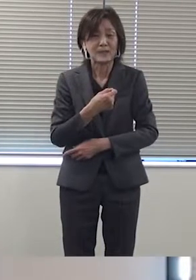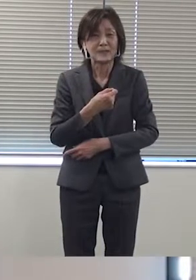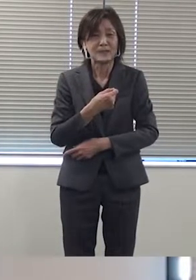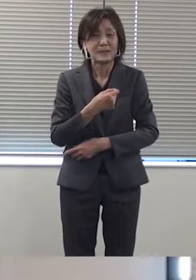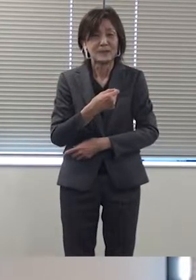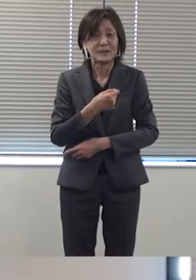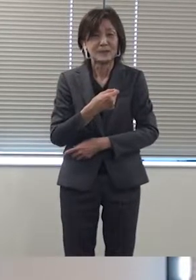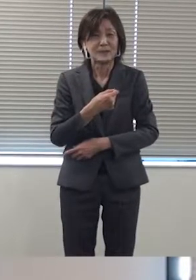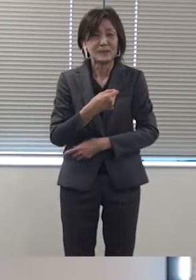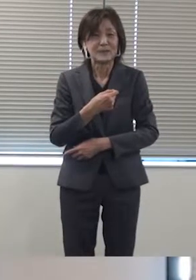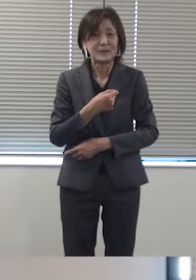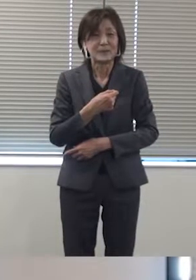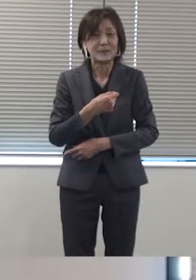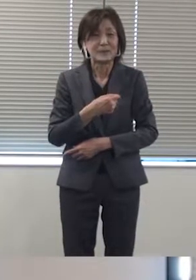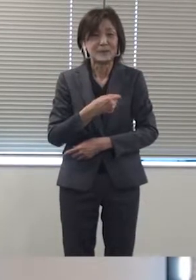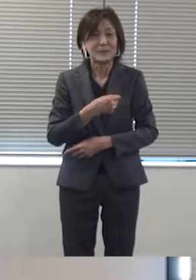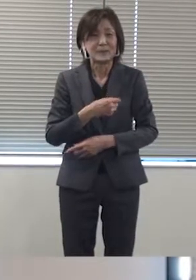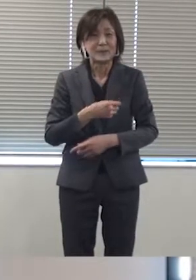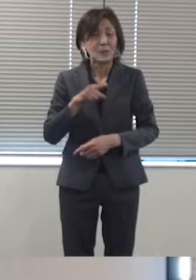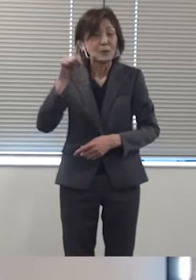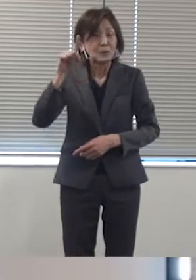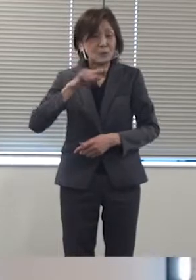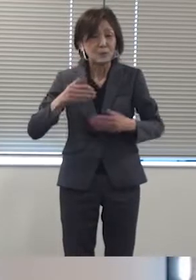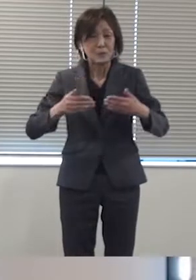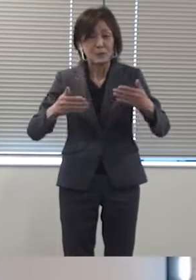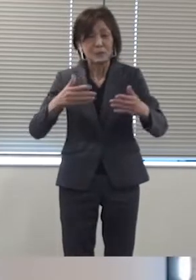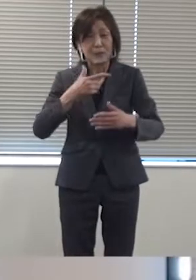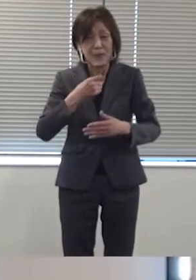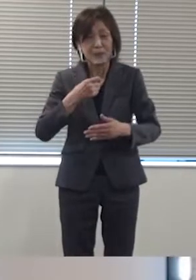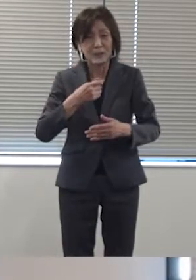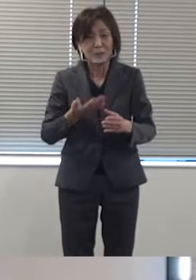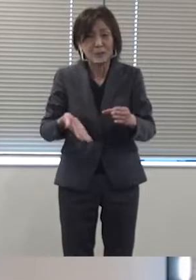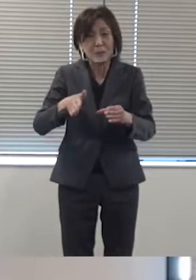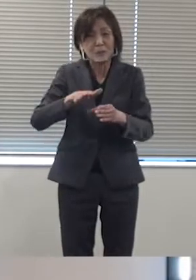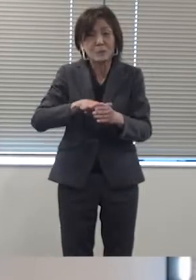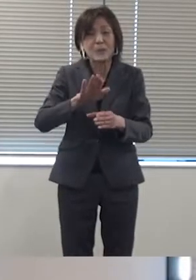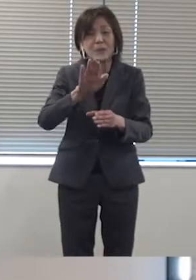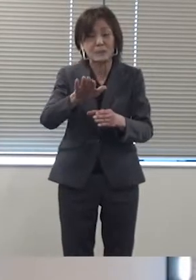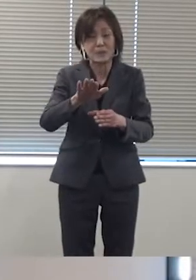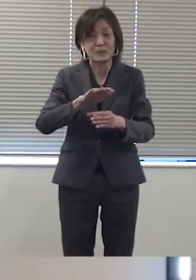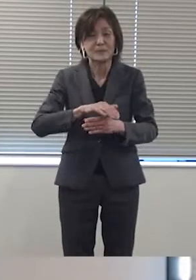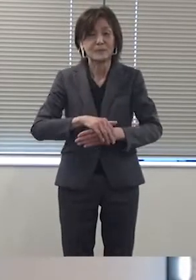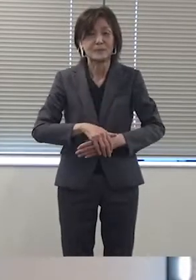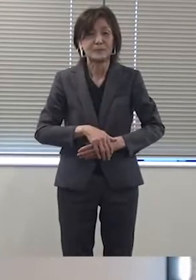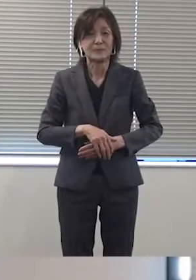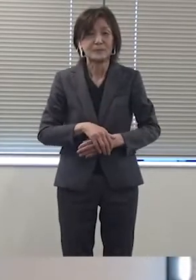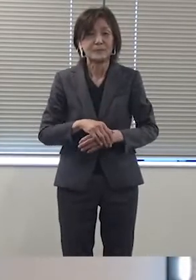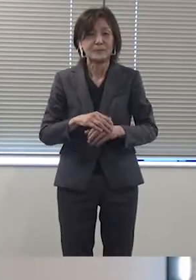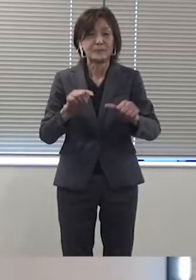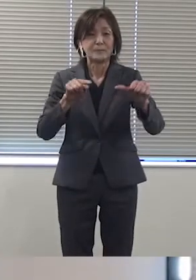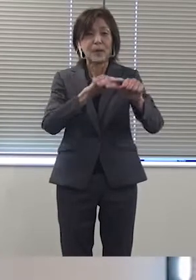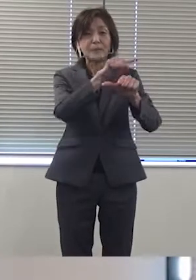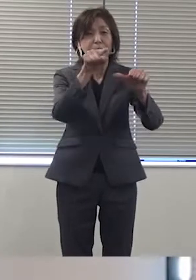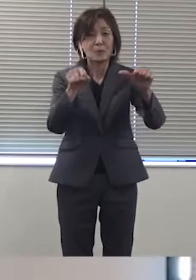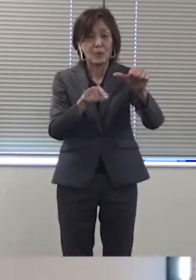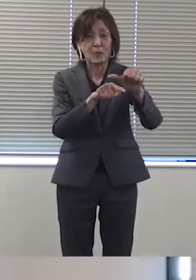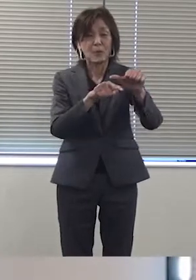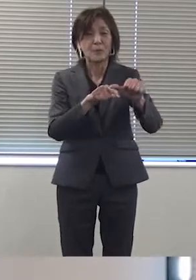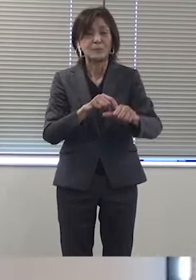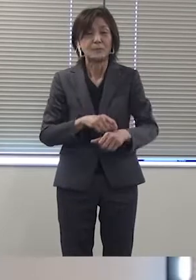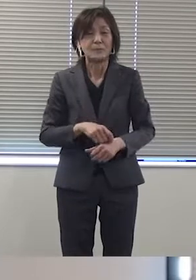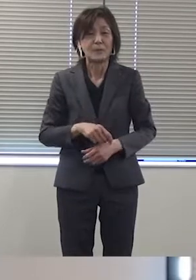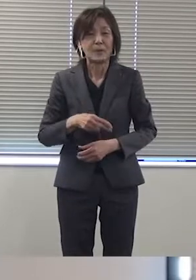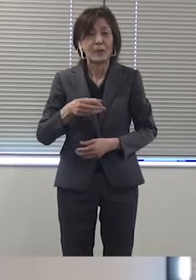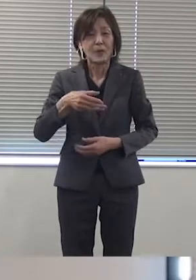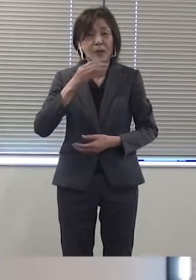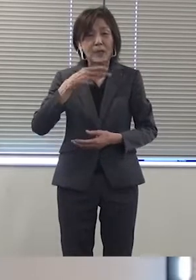ップしたいとかいう希望もありますので、そういうものも入れ込んであります。丸五につきましては、飲食店、また